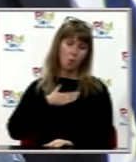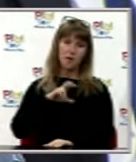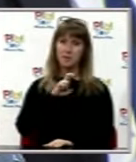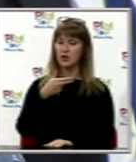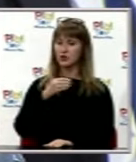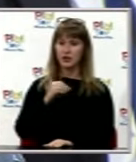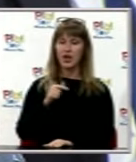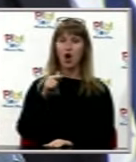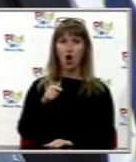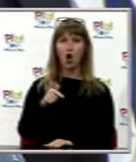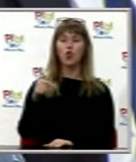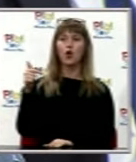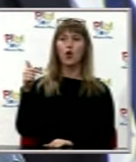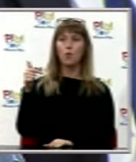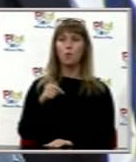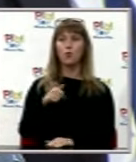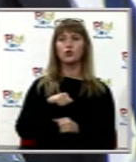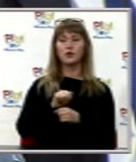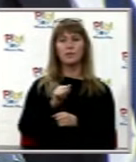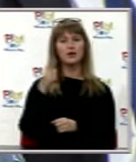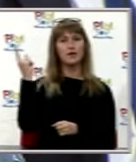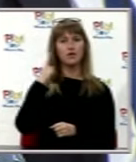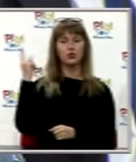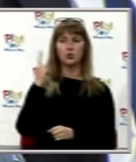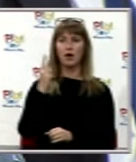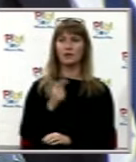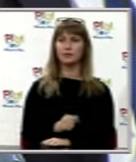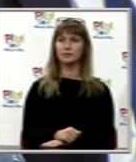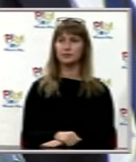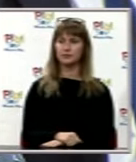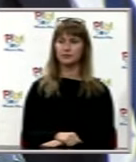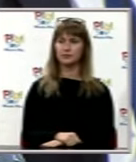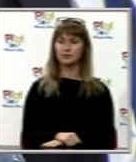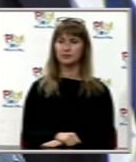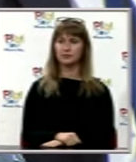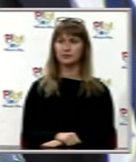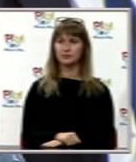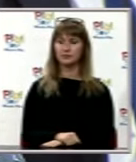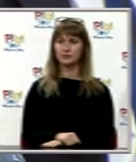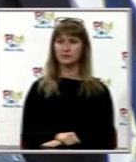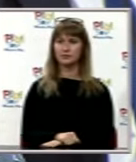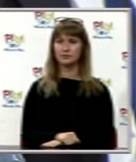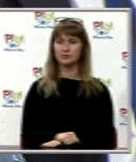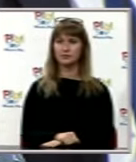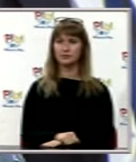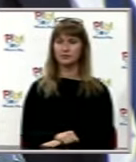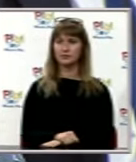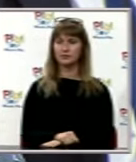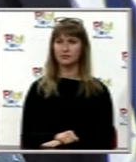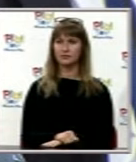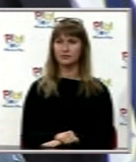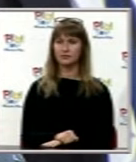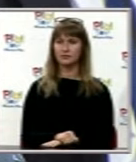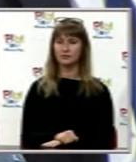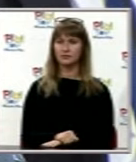on powinien być wysłuchany. To jest moje zdanie. Nie musi się Pan z tym zdaniem zgadzać, ale naprawdę to jest moje zdanie. Rumienię